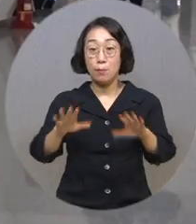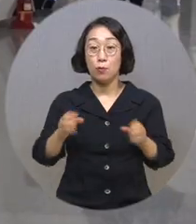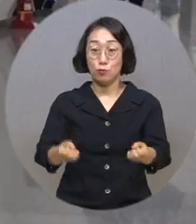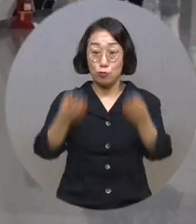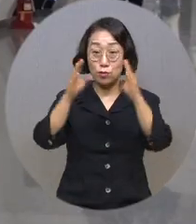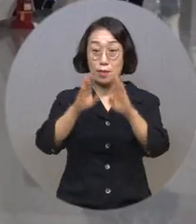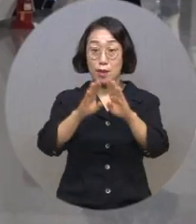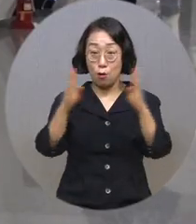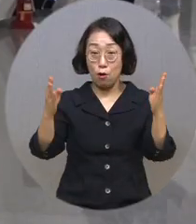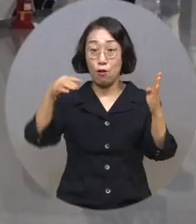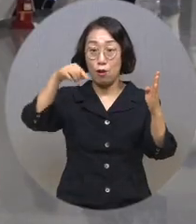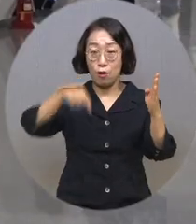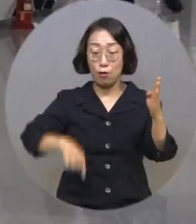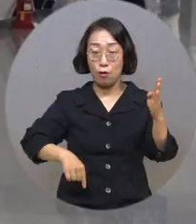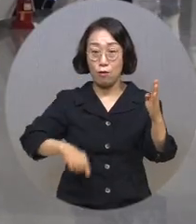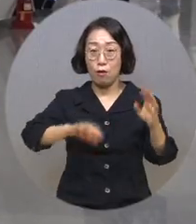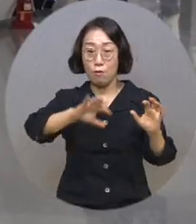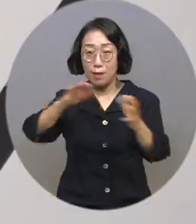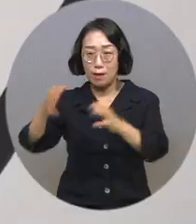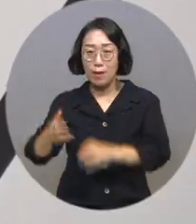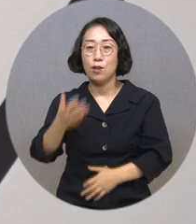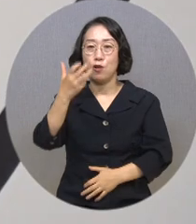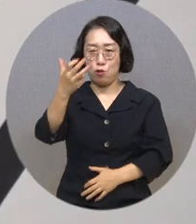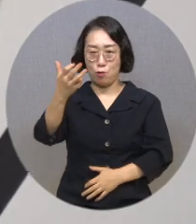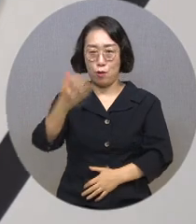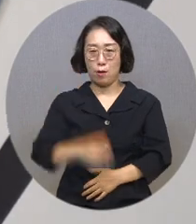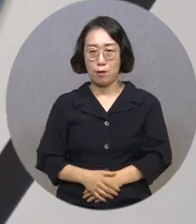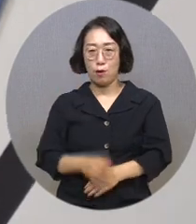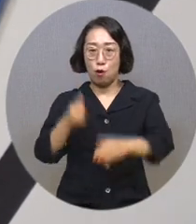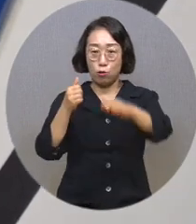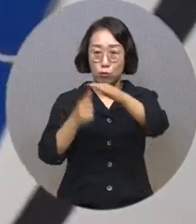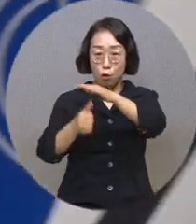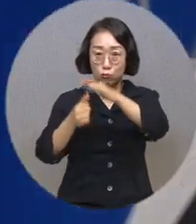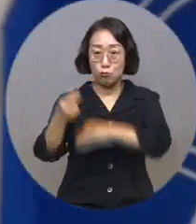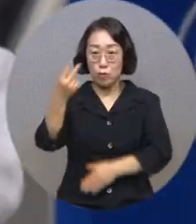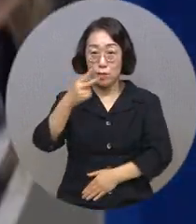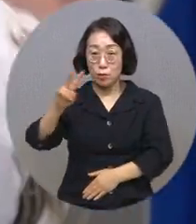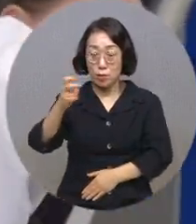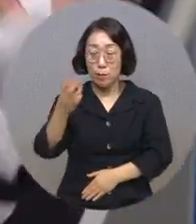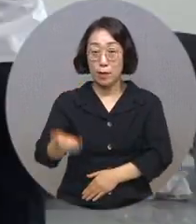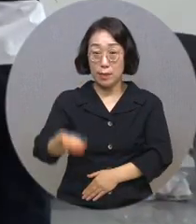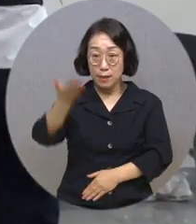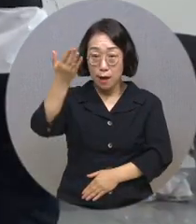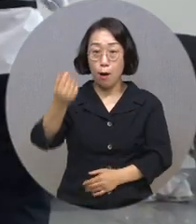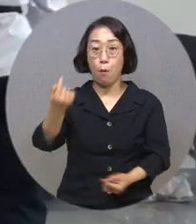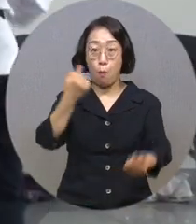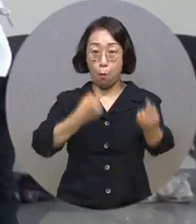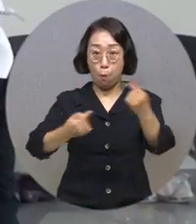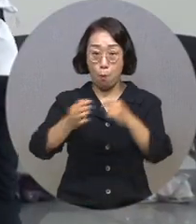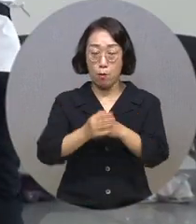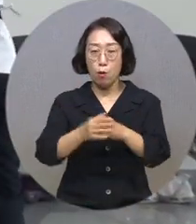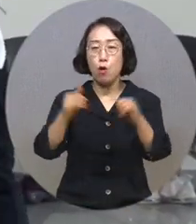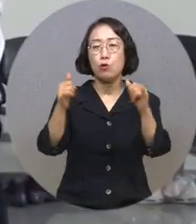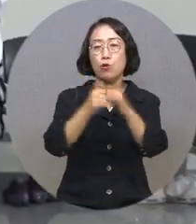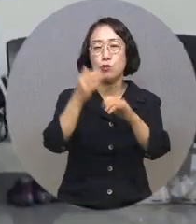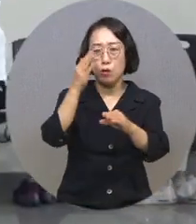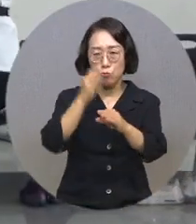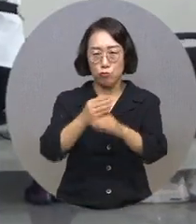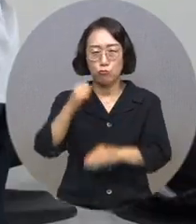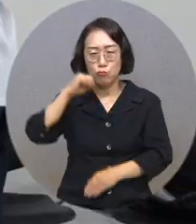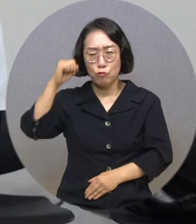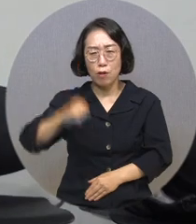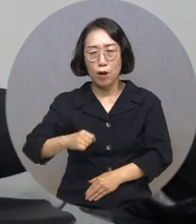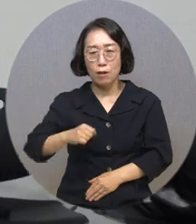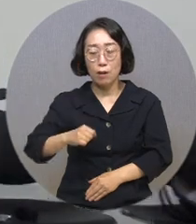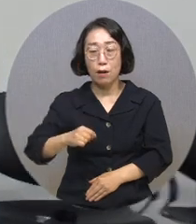축제는 전 세계 18개국에서 선수단 2,270여 명이 참가했으며 특히 전쟁 중인 우크라이나